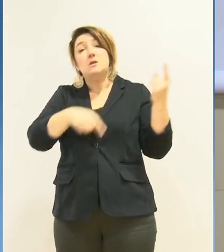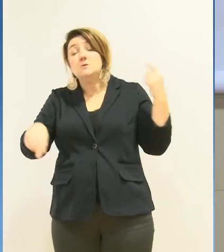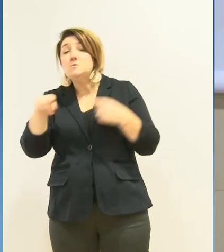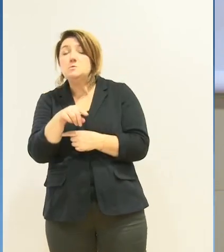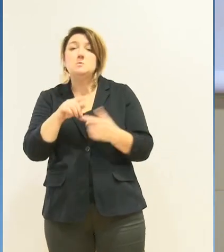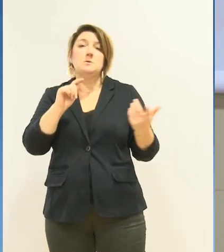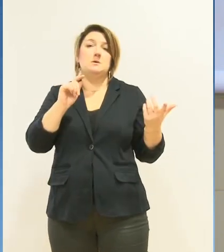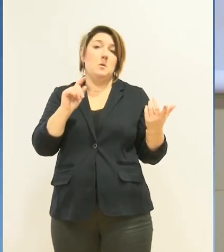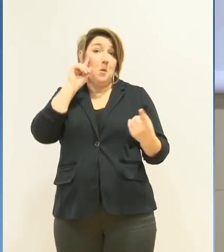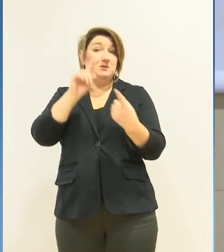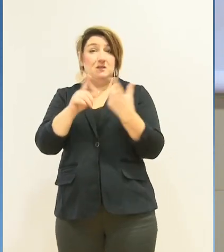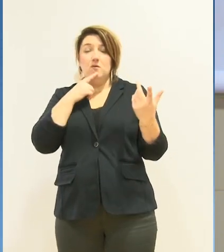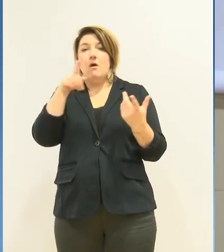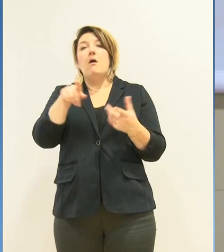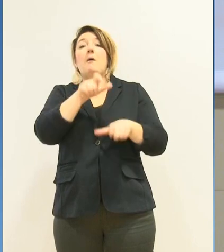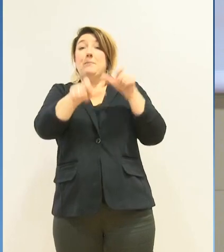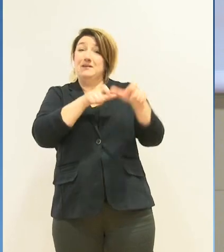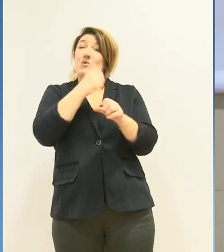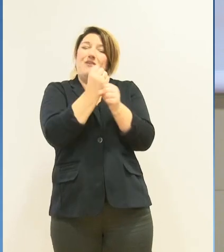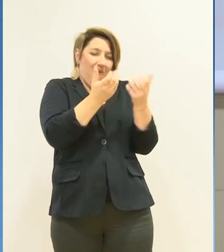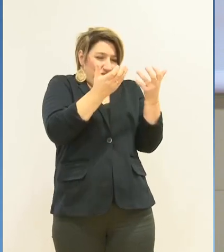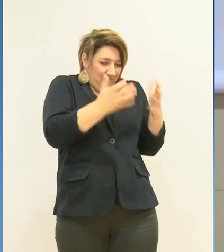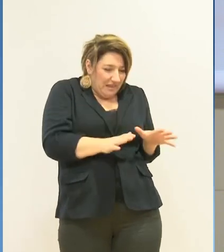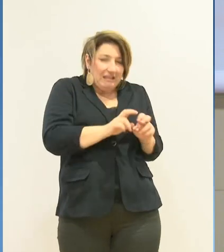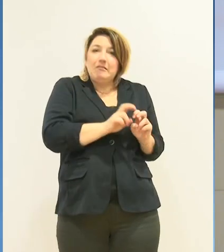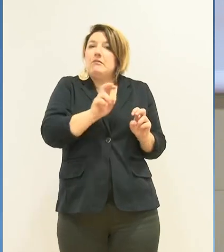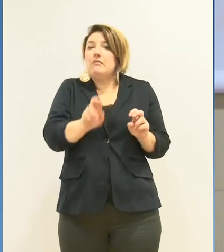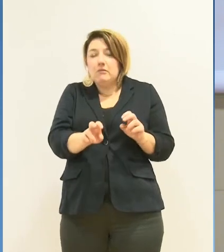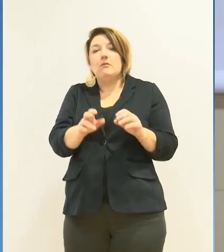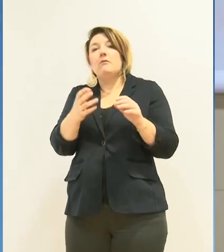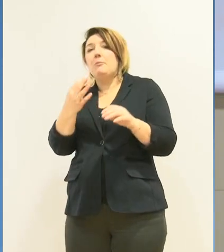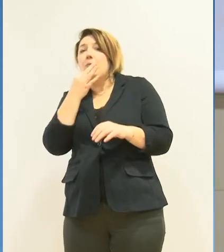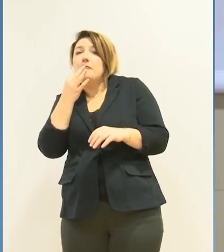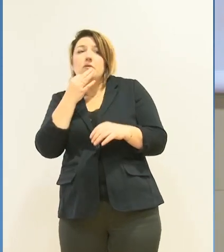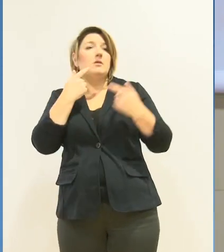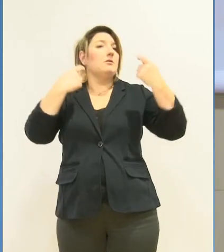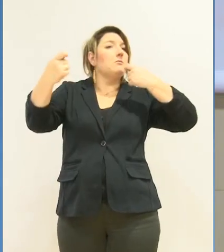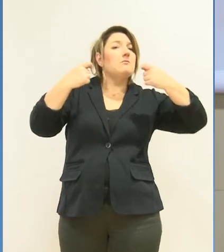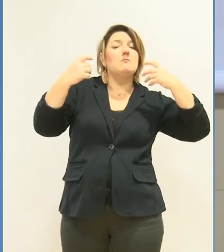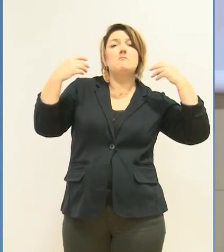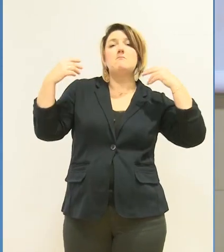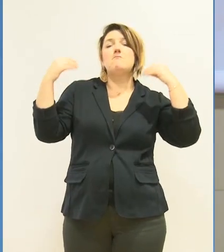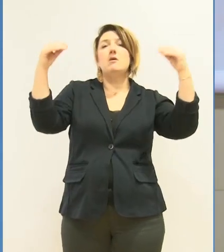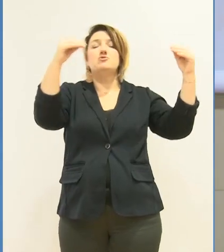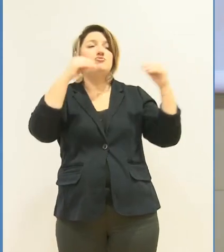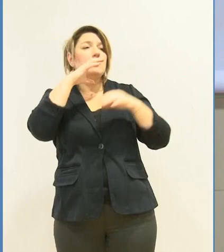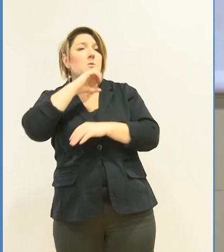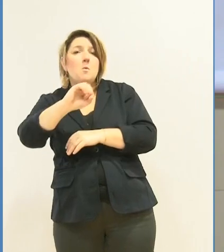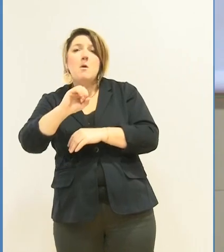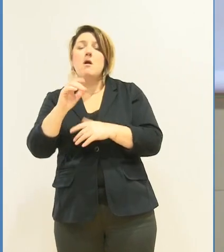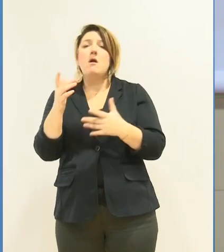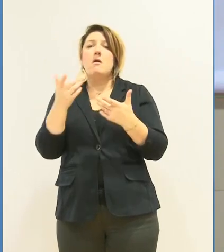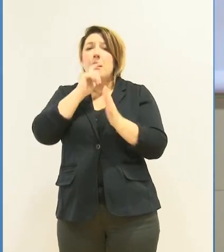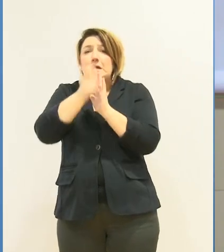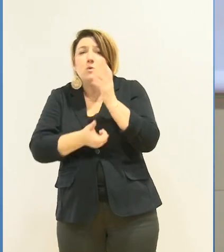les inciter à prolonger leur soirée et à profiter des animations des illuminations du marché de noël des commerces et des restaurants c'est dans cet